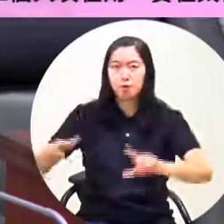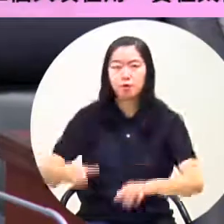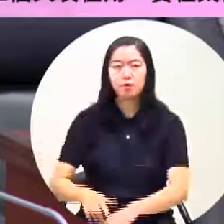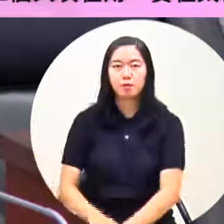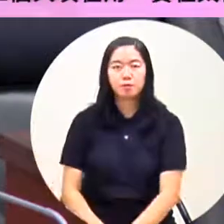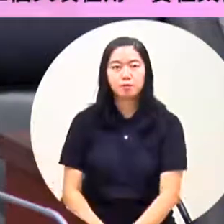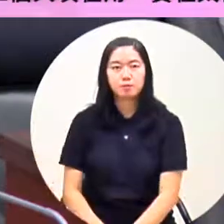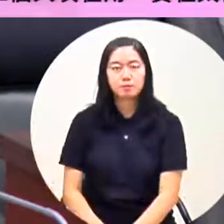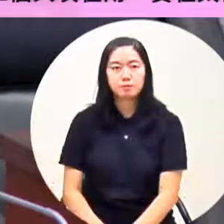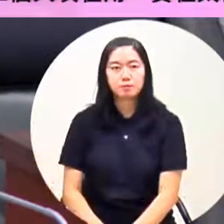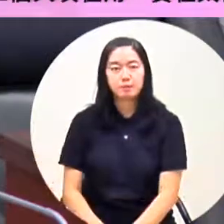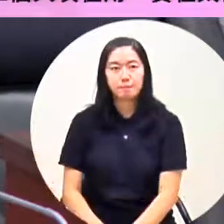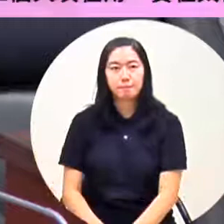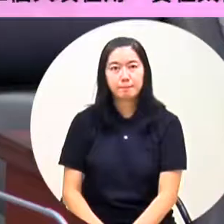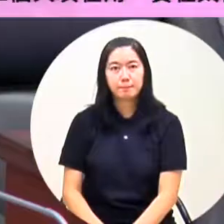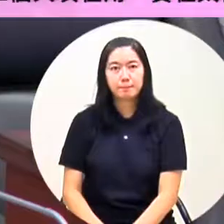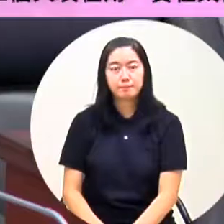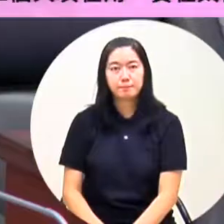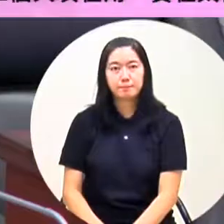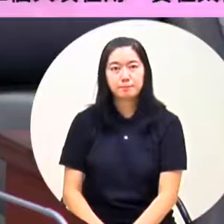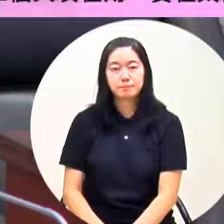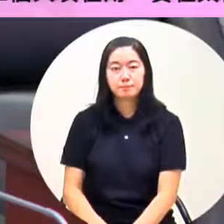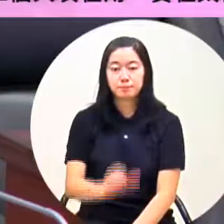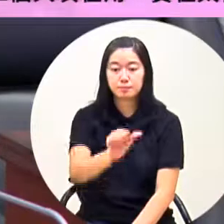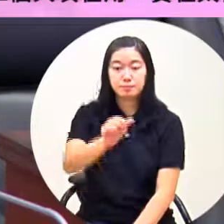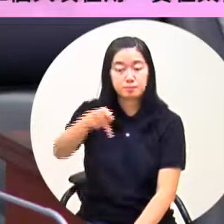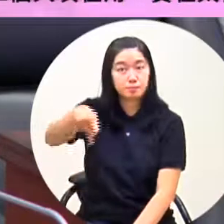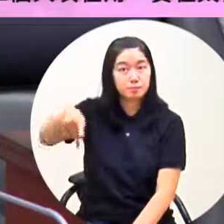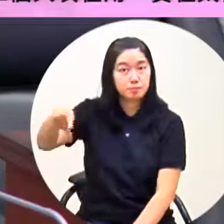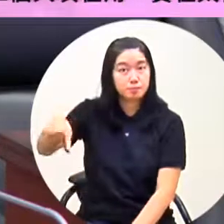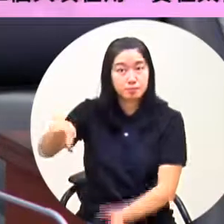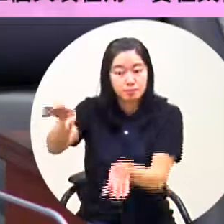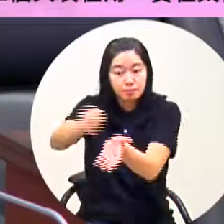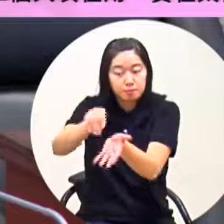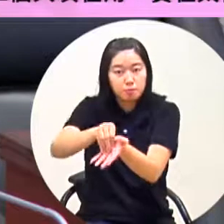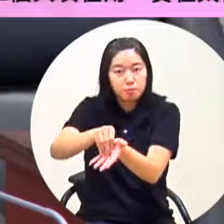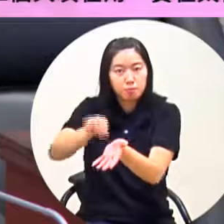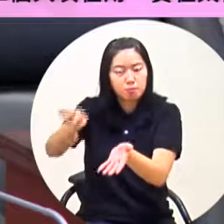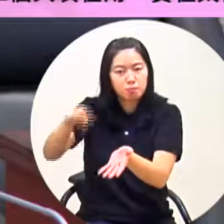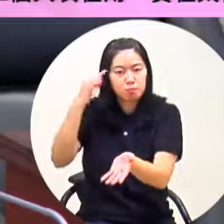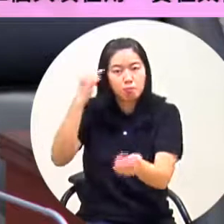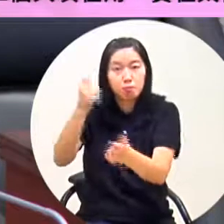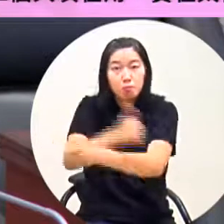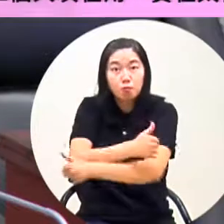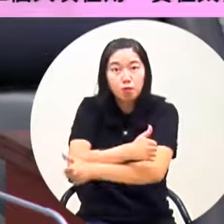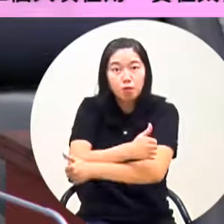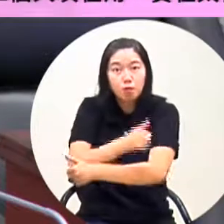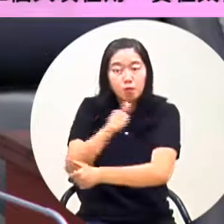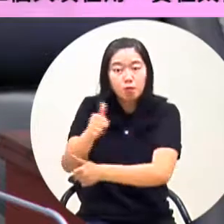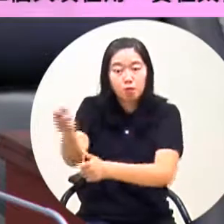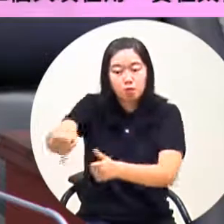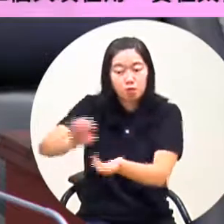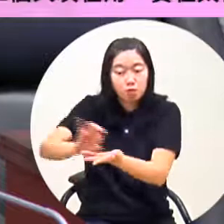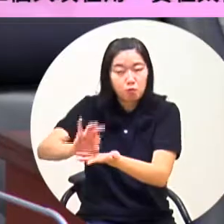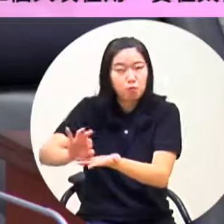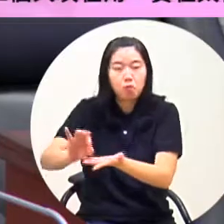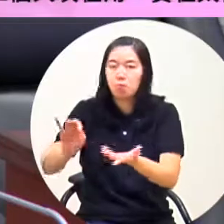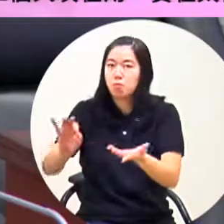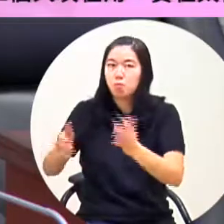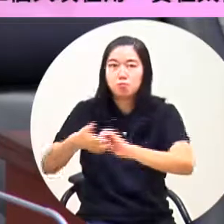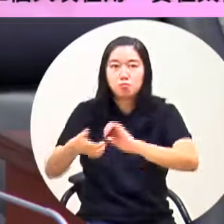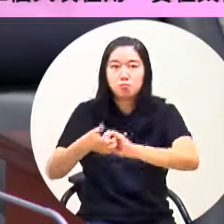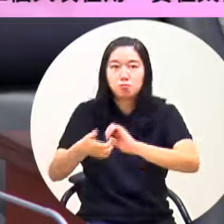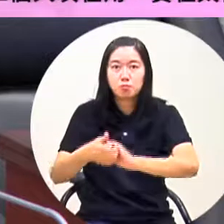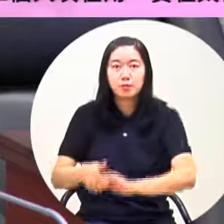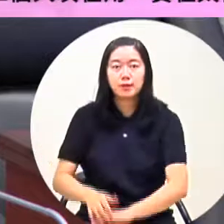查出贼哦，那下载 APP， 那也不代表。就会使用这个功能哦，所以